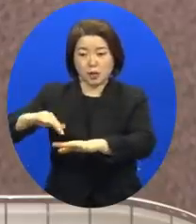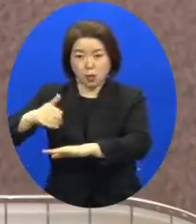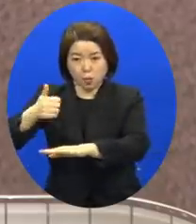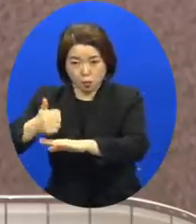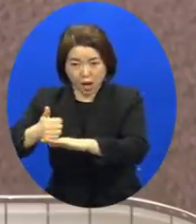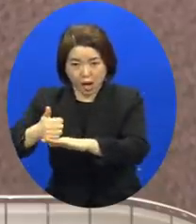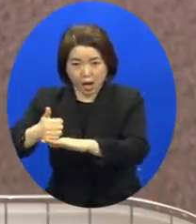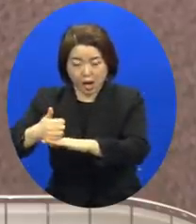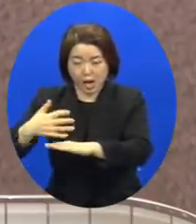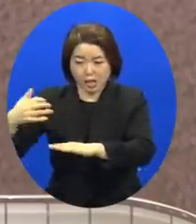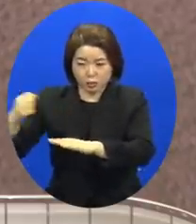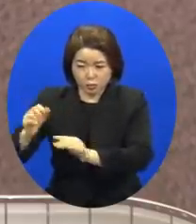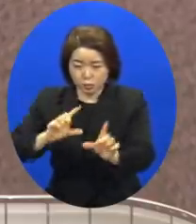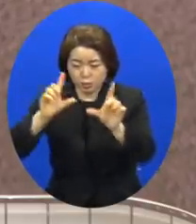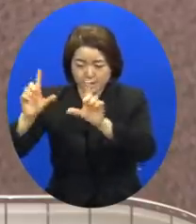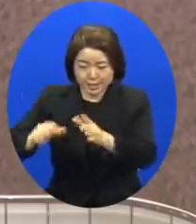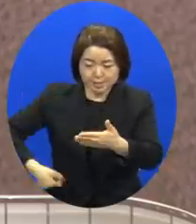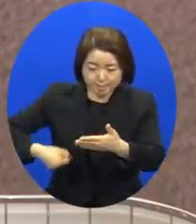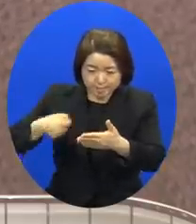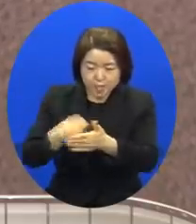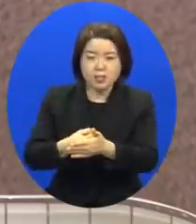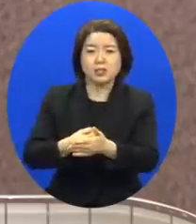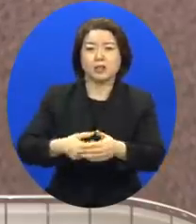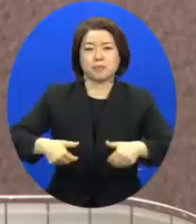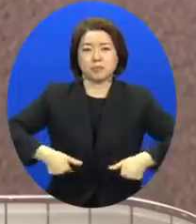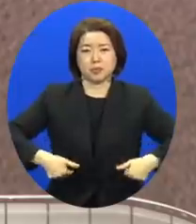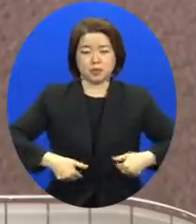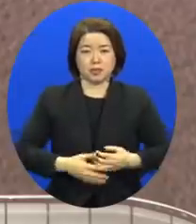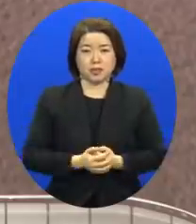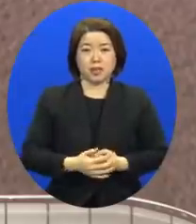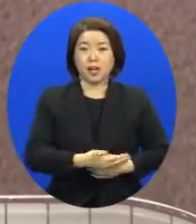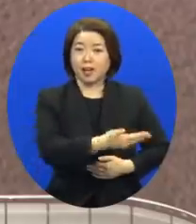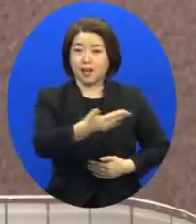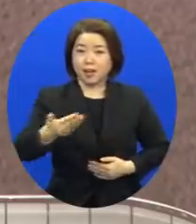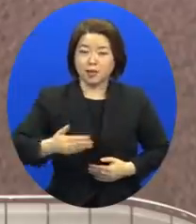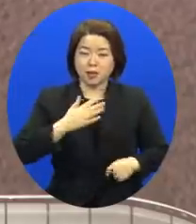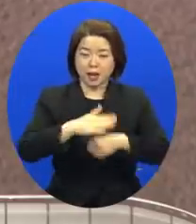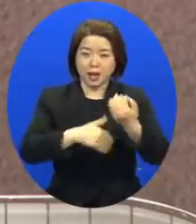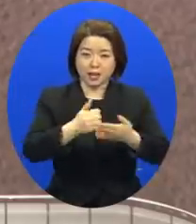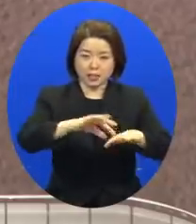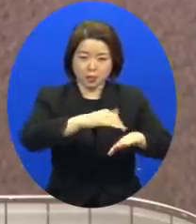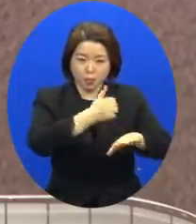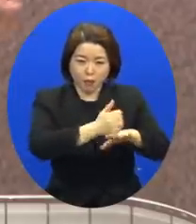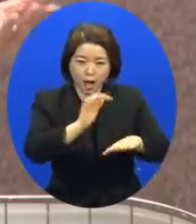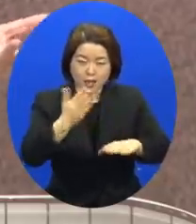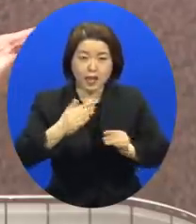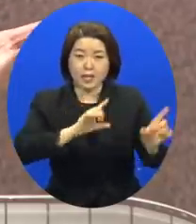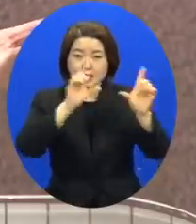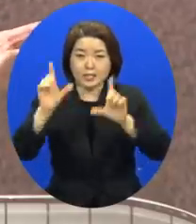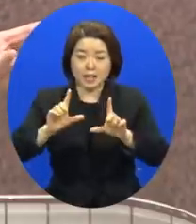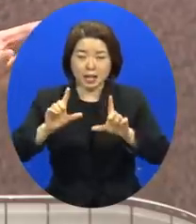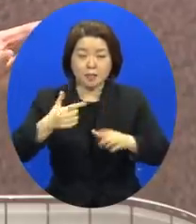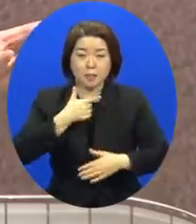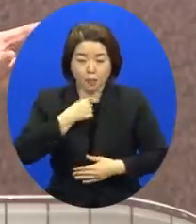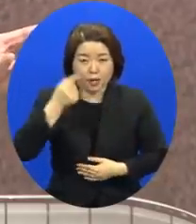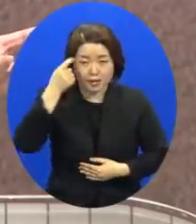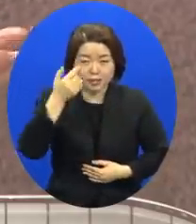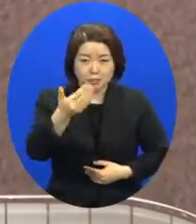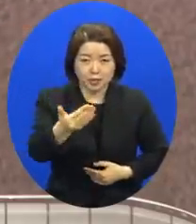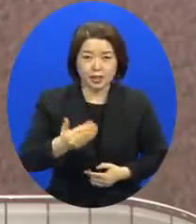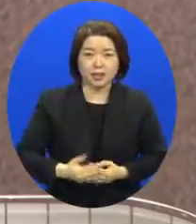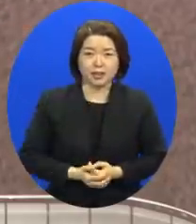살기로 결단해야 한다는 것입니다 여러분 하나님이 왕이 되시는 삶을 살고 싶으십니까